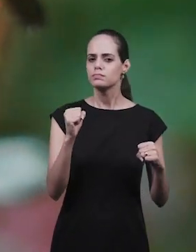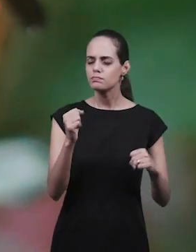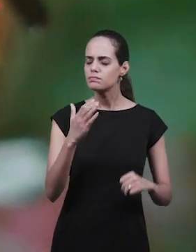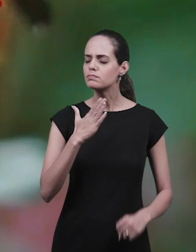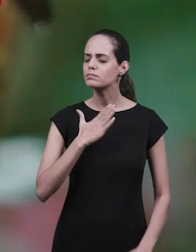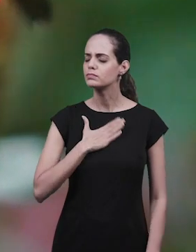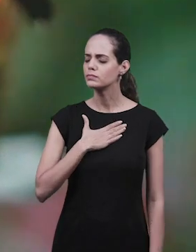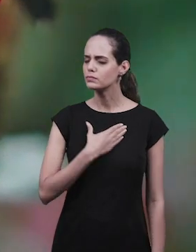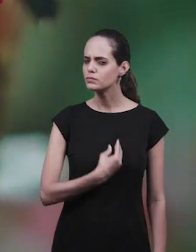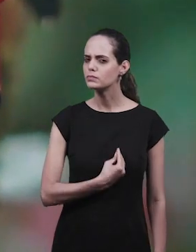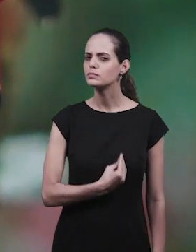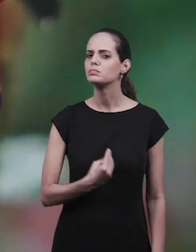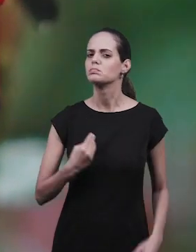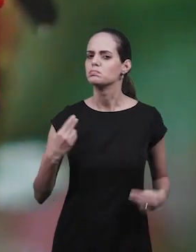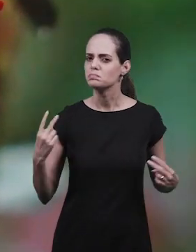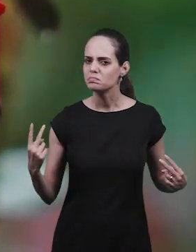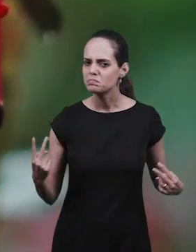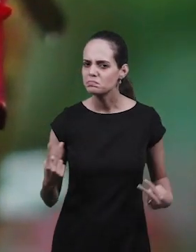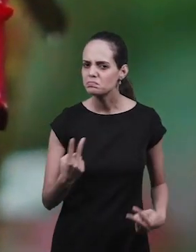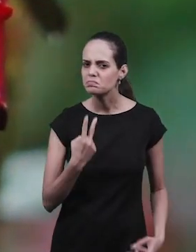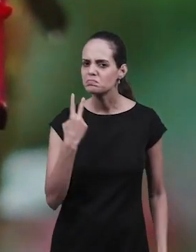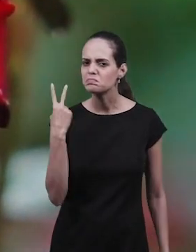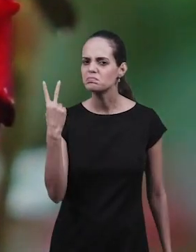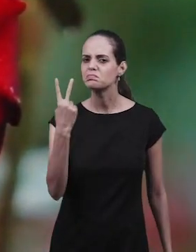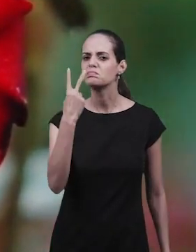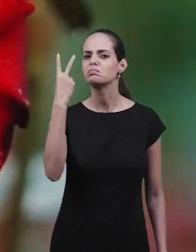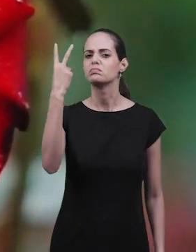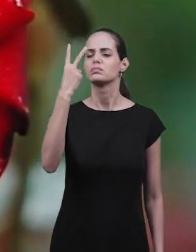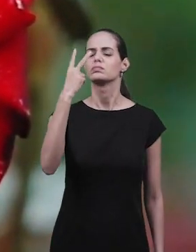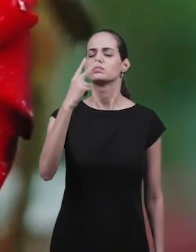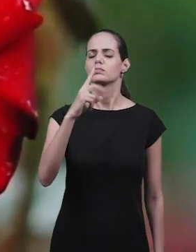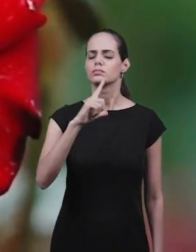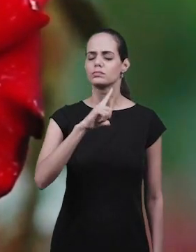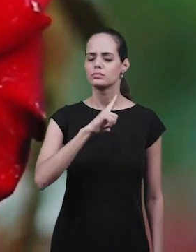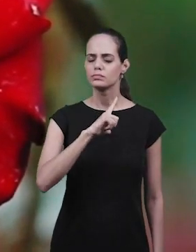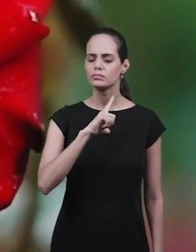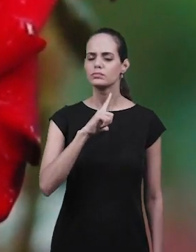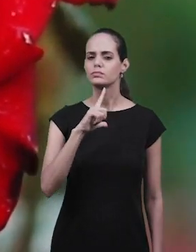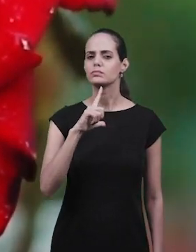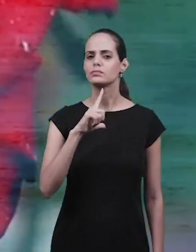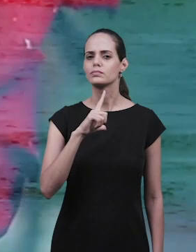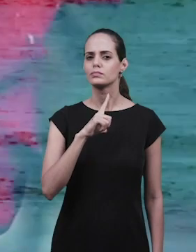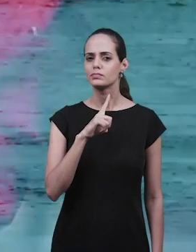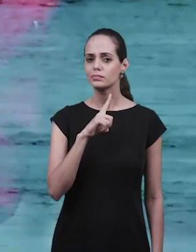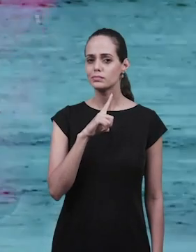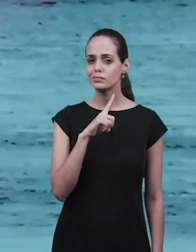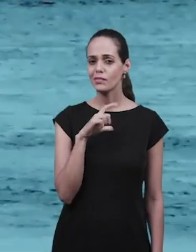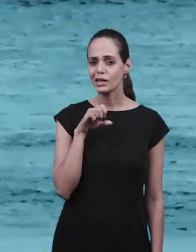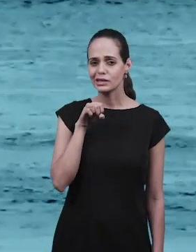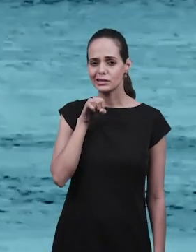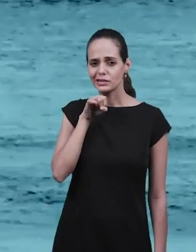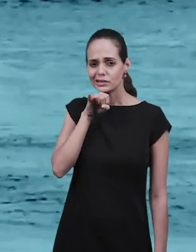poder que a mim pode valer.